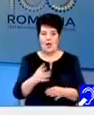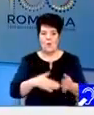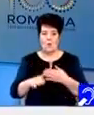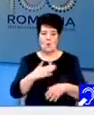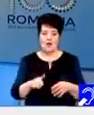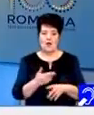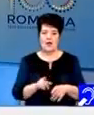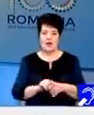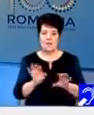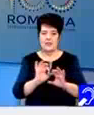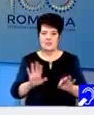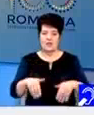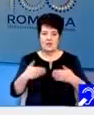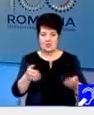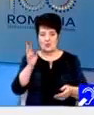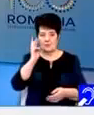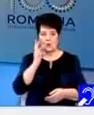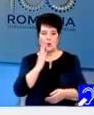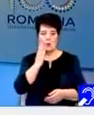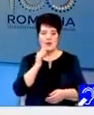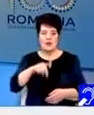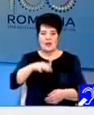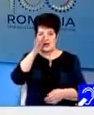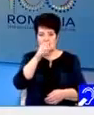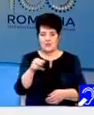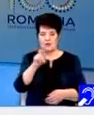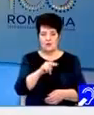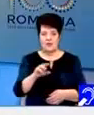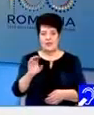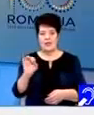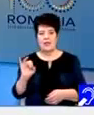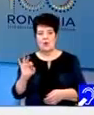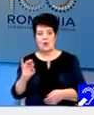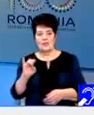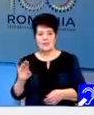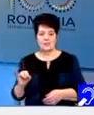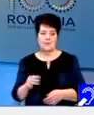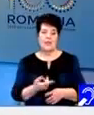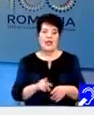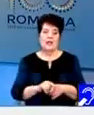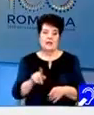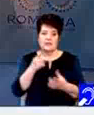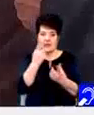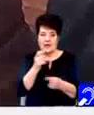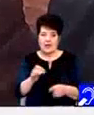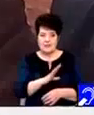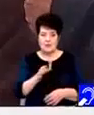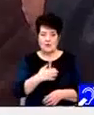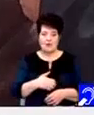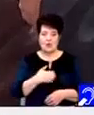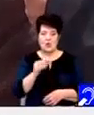bucuriei. Mesajul a fost transmis de ambasadorul României la Chișinău, Daniel Ioniță, la un post de radio. Declarațiile nu au